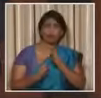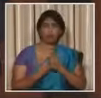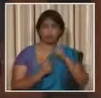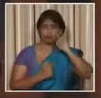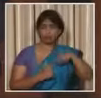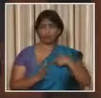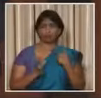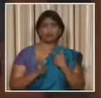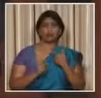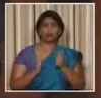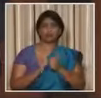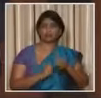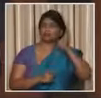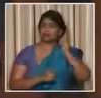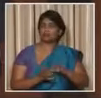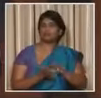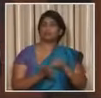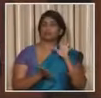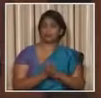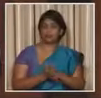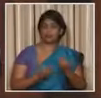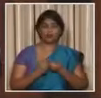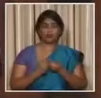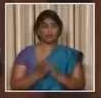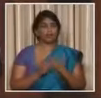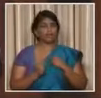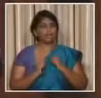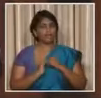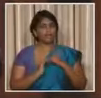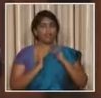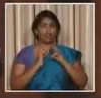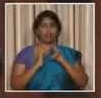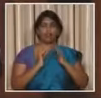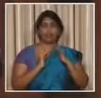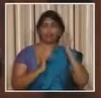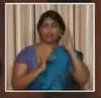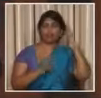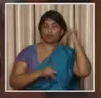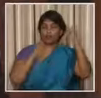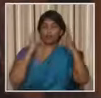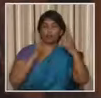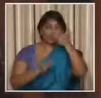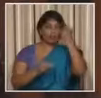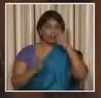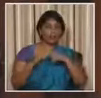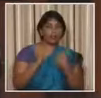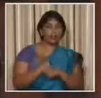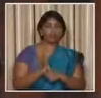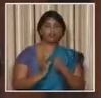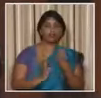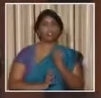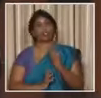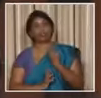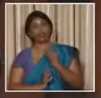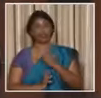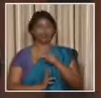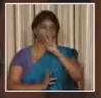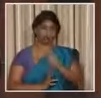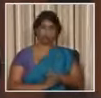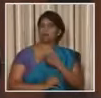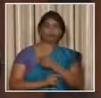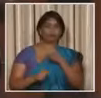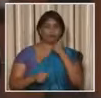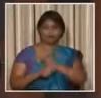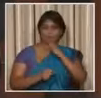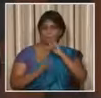පණ සම්මත කර සම්මත කරගන්නවා. තමන්ට ඕන නැතුව ජාත්‍යන්තරයේ සහ දෙමළ ජනතාව රවට්ටන හදන පණත් වලට මන්ත්‍රීවරු තුනයි ඉන්නවා කියලා. ඒක නිසා මේ ආණ්ඩුවේ